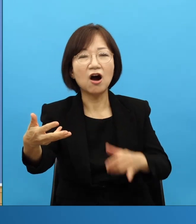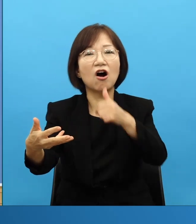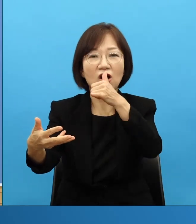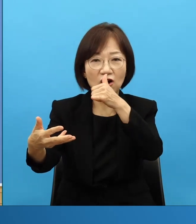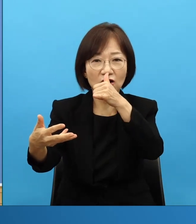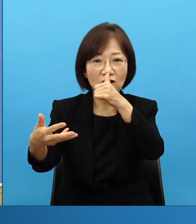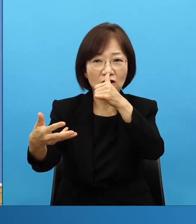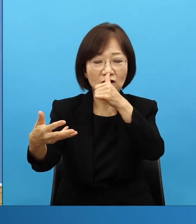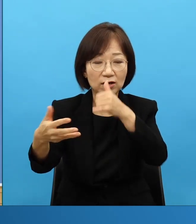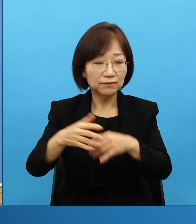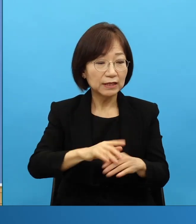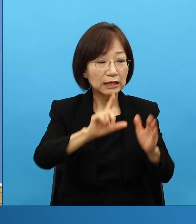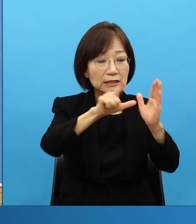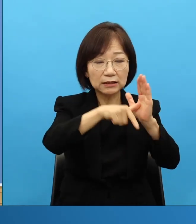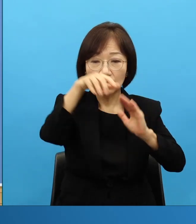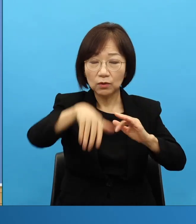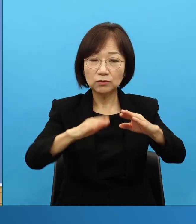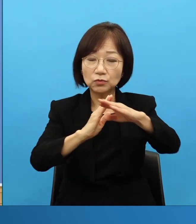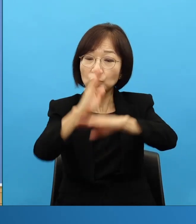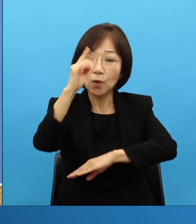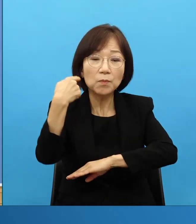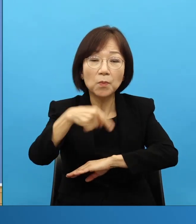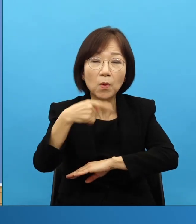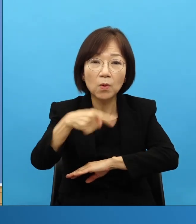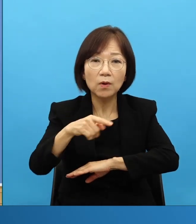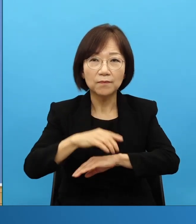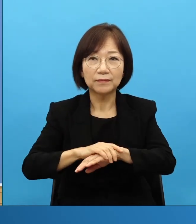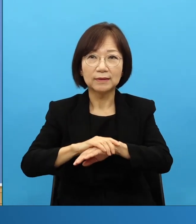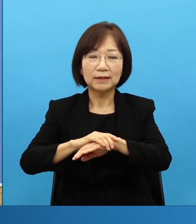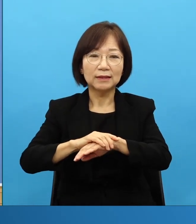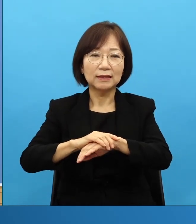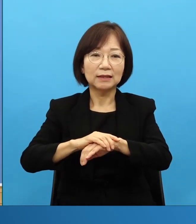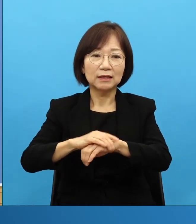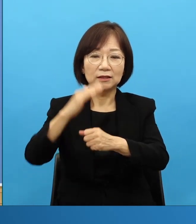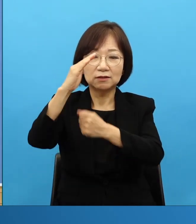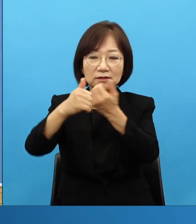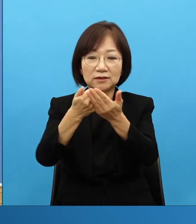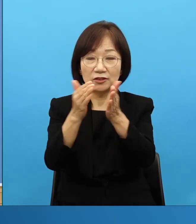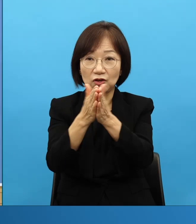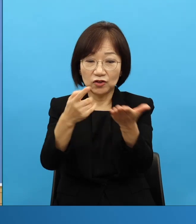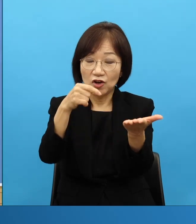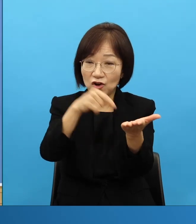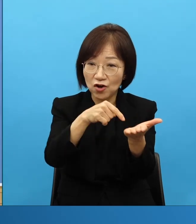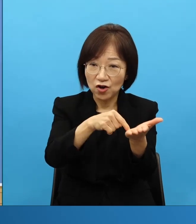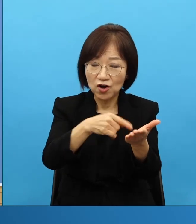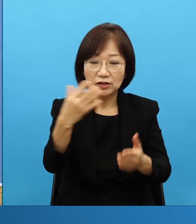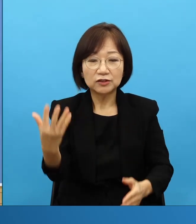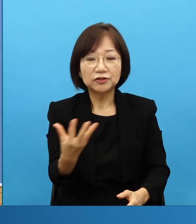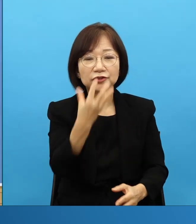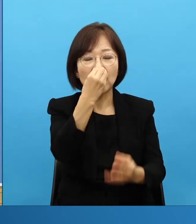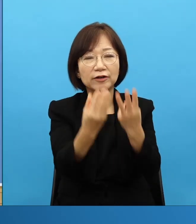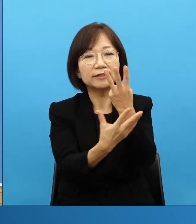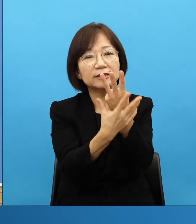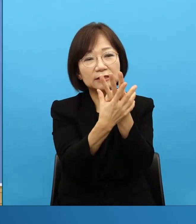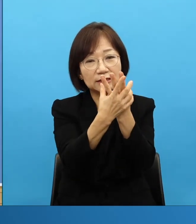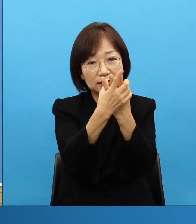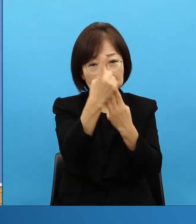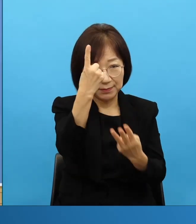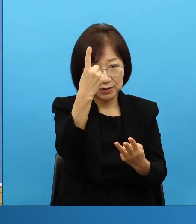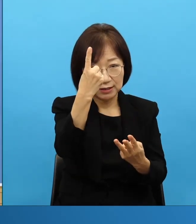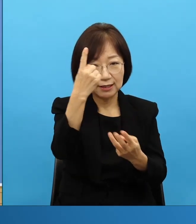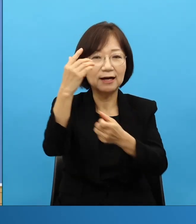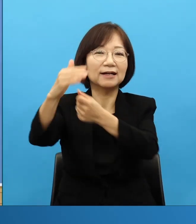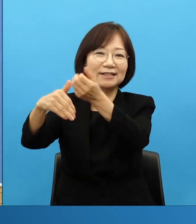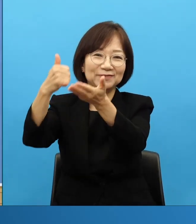space? 성경이 가장 많이 강조하는 성삼위 하나님이 첫 번째죠. It is the first, the Trinity 시공간 God,